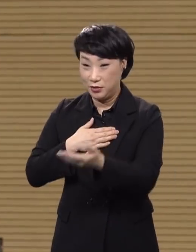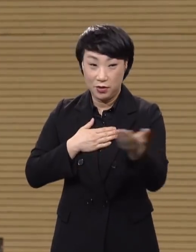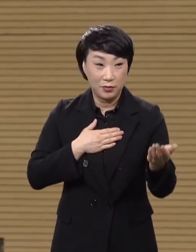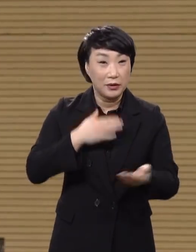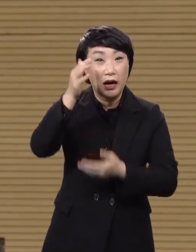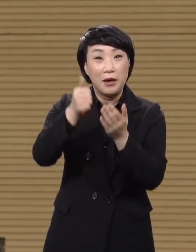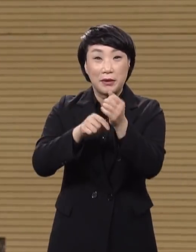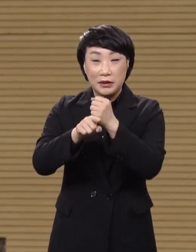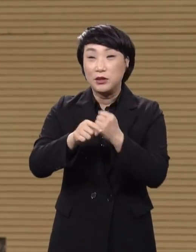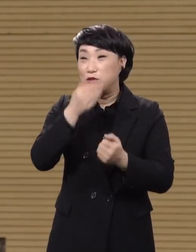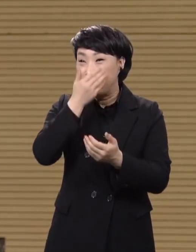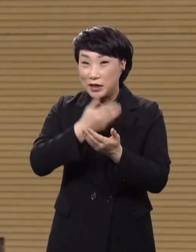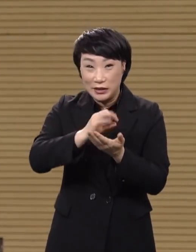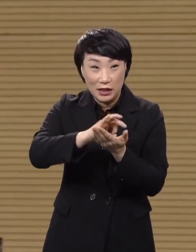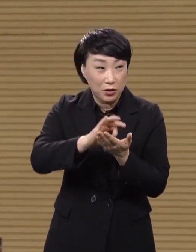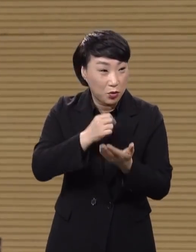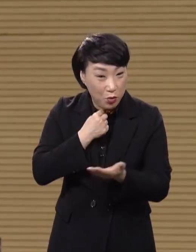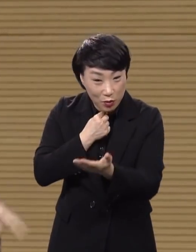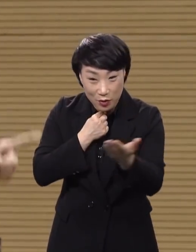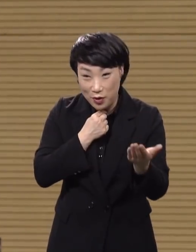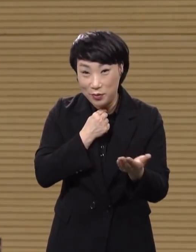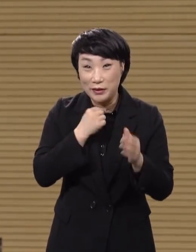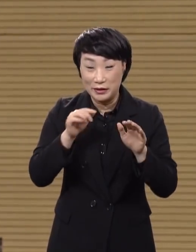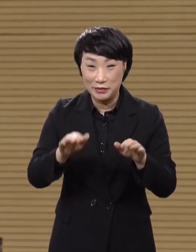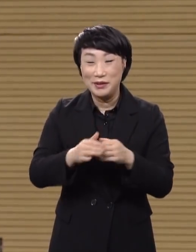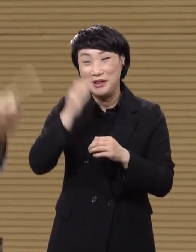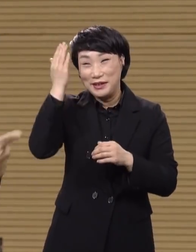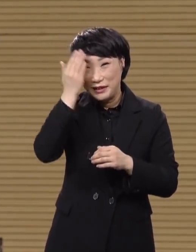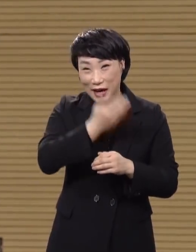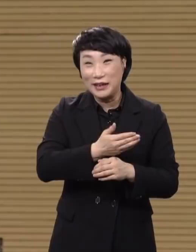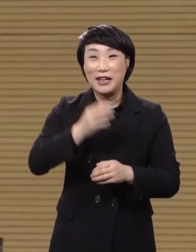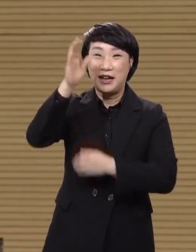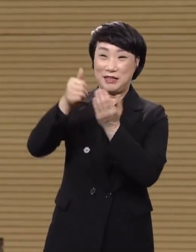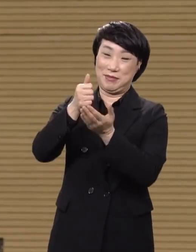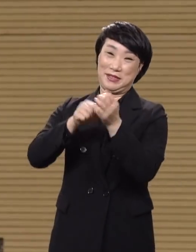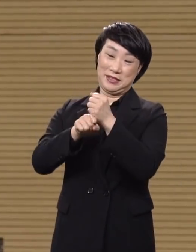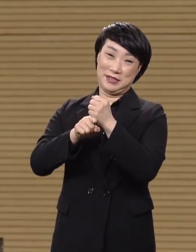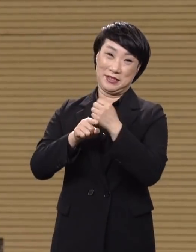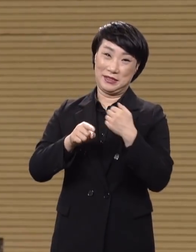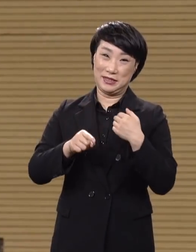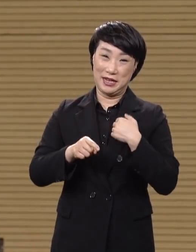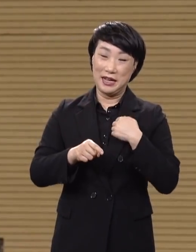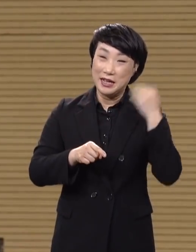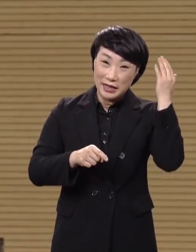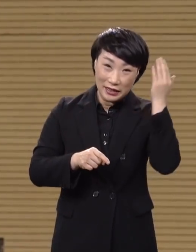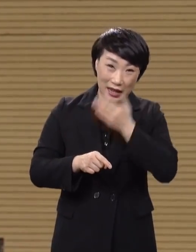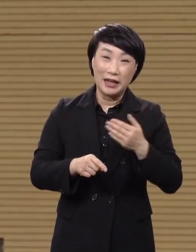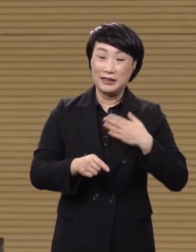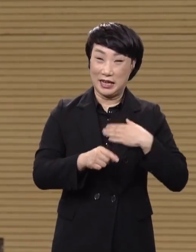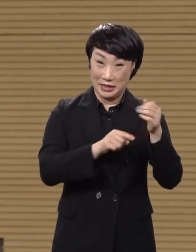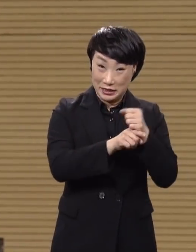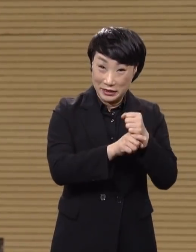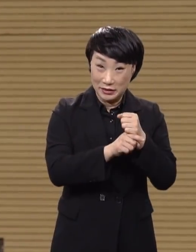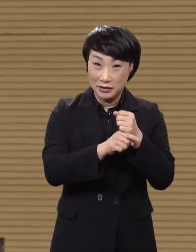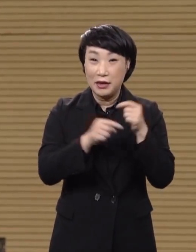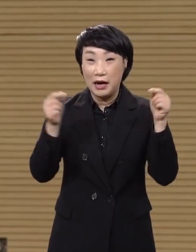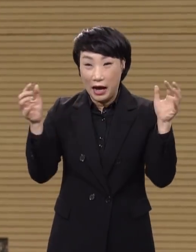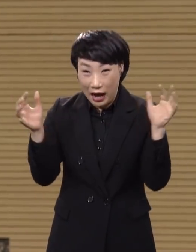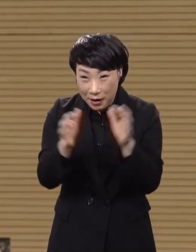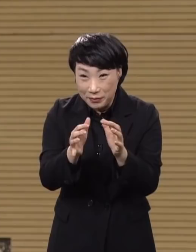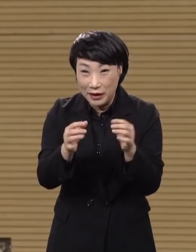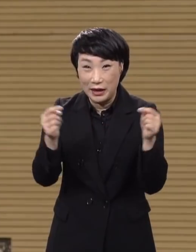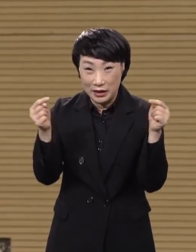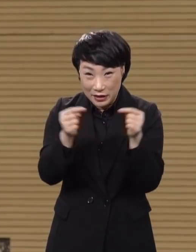하나님의 뜻에 값지게 사용당하기 원하거든. 깨끗한 하나님의 뜻과 깨끗한 내 뜻이